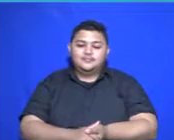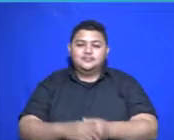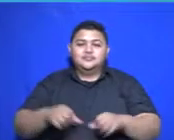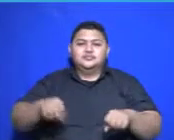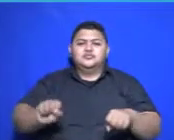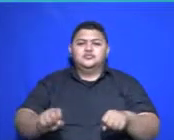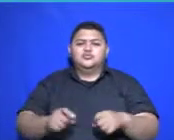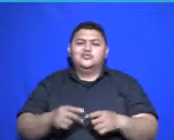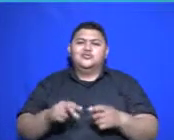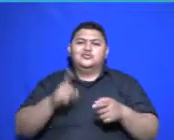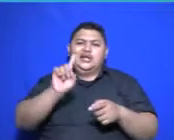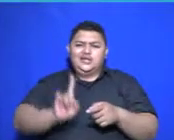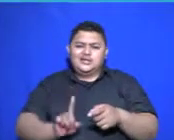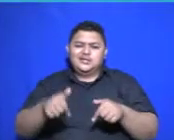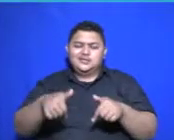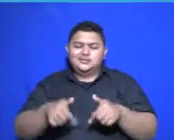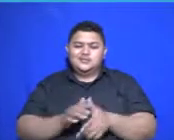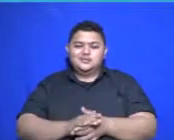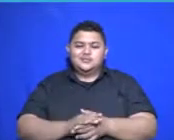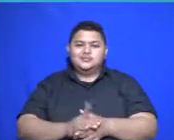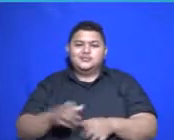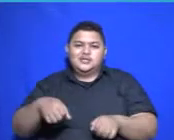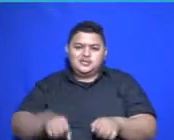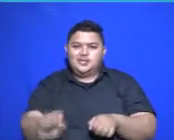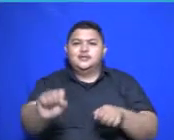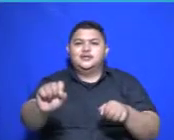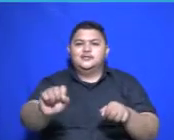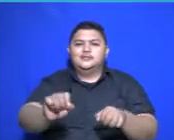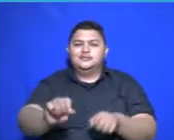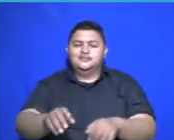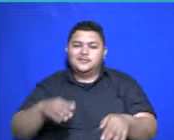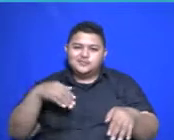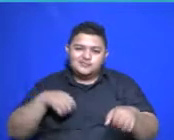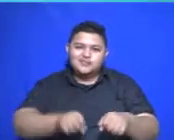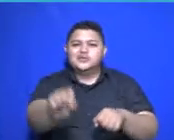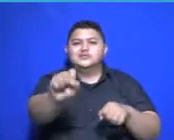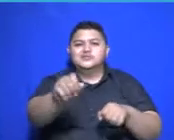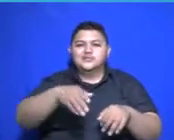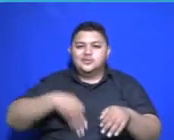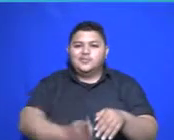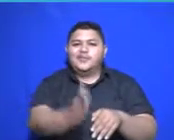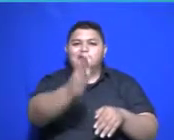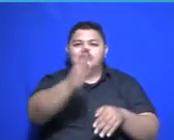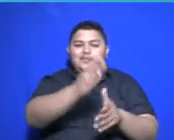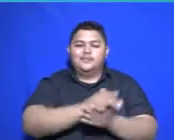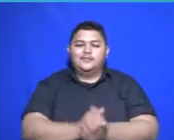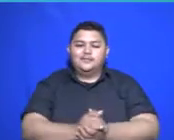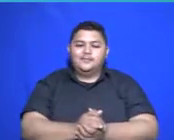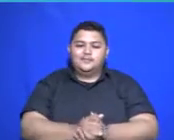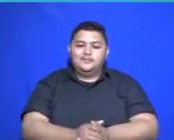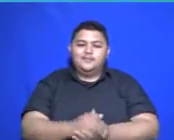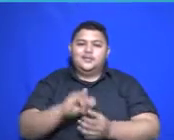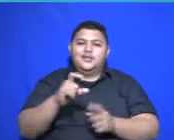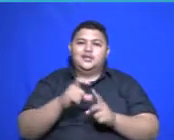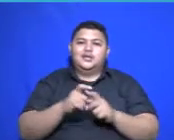Motor listrik ini disebut adalah motor listrik gesit. Garasindo Skuter Elektrik ITS